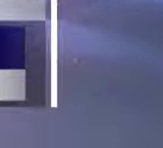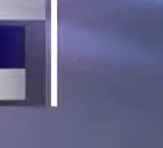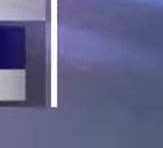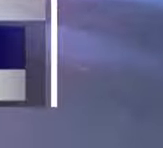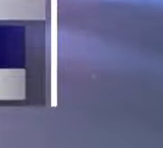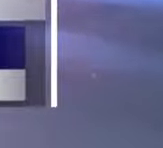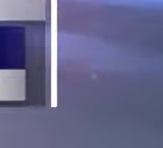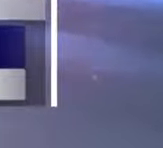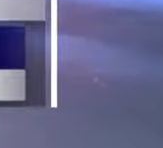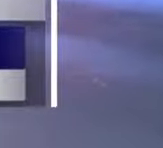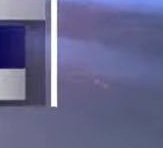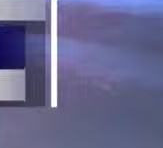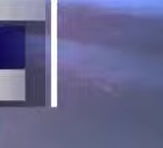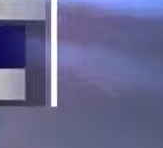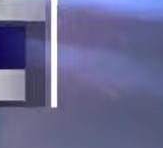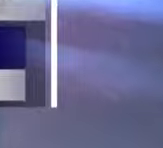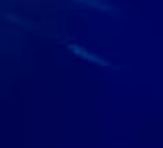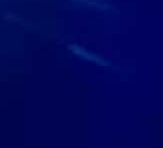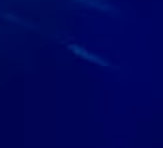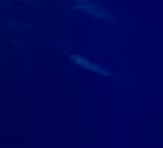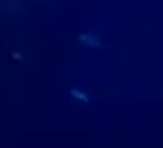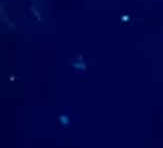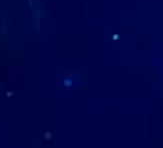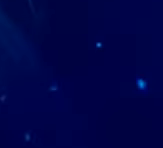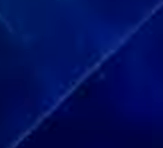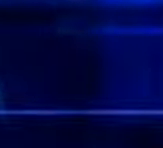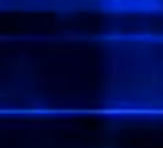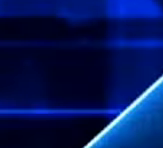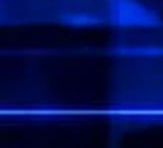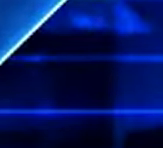Magandang gabi, Pilipinas. Sa Frontline Tonight.